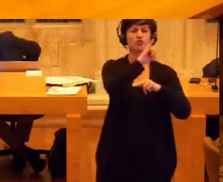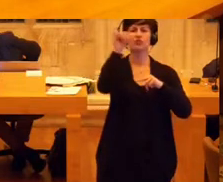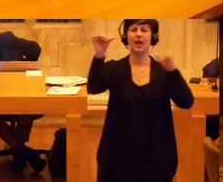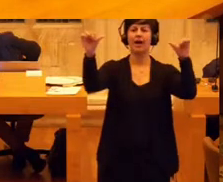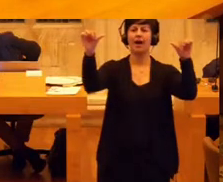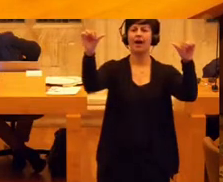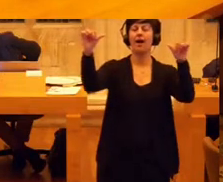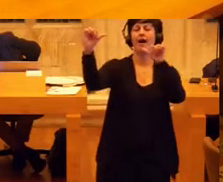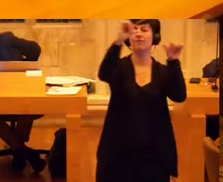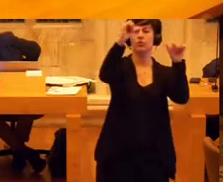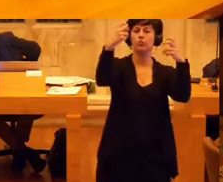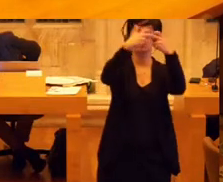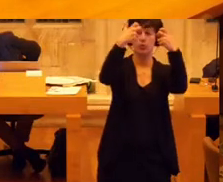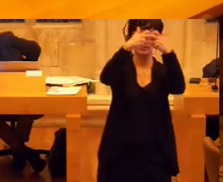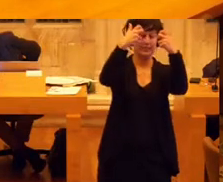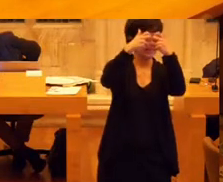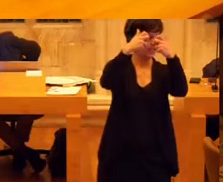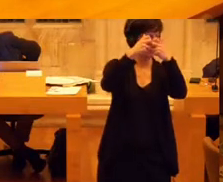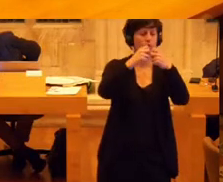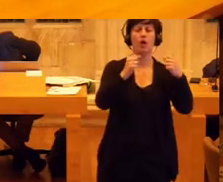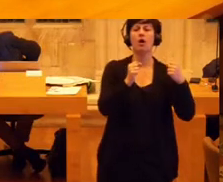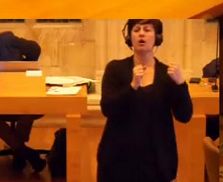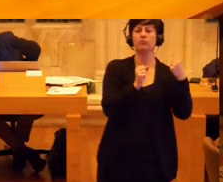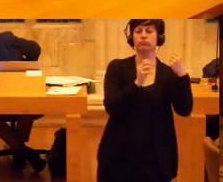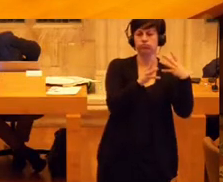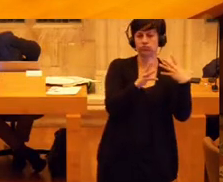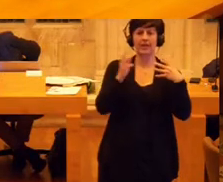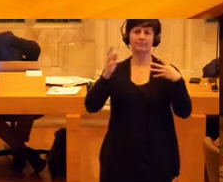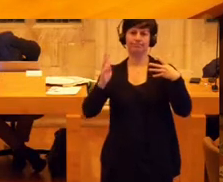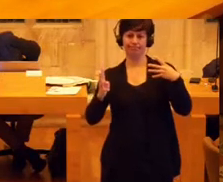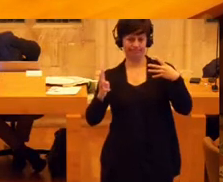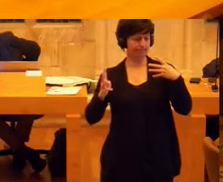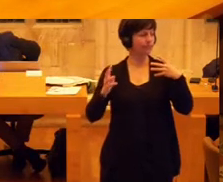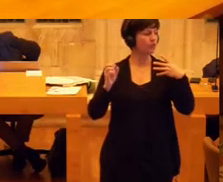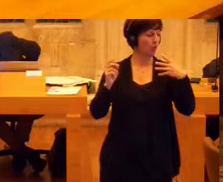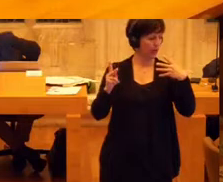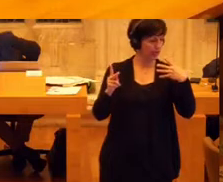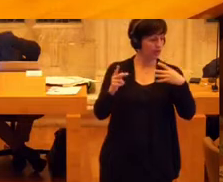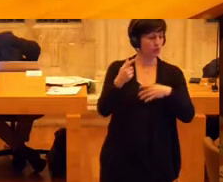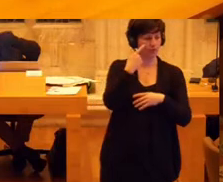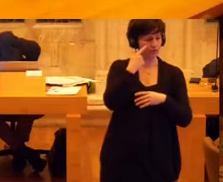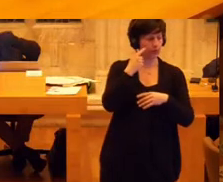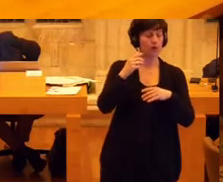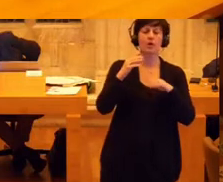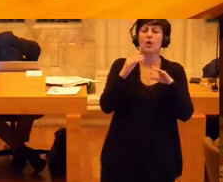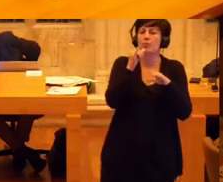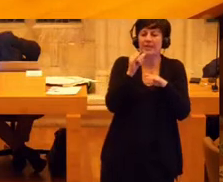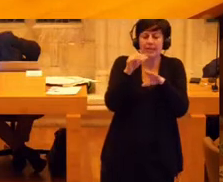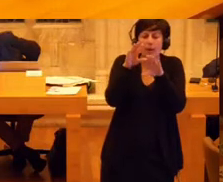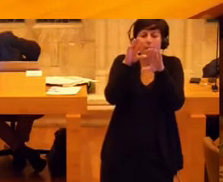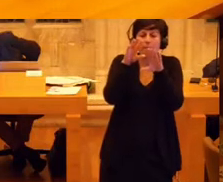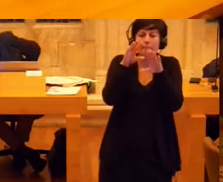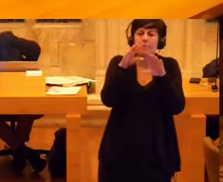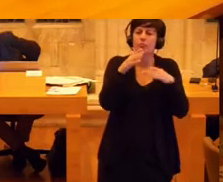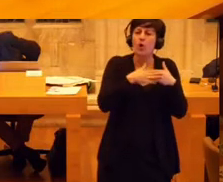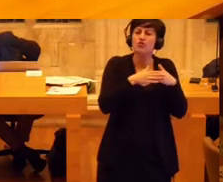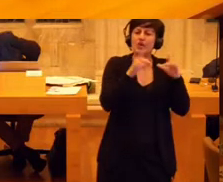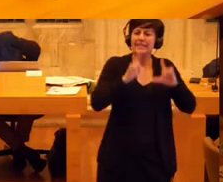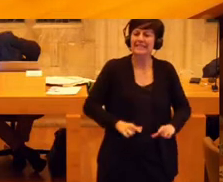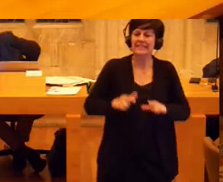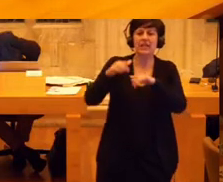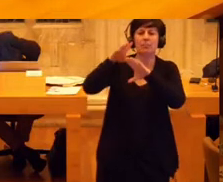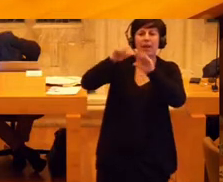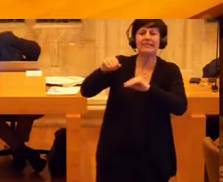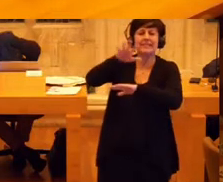partie bidirectionnelle d'un côté et puis monodirectionnelle de l'autre. On voit également le réaménagement de la placette sur le lycée.